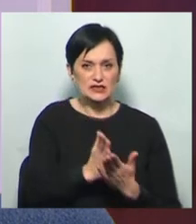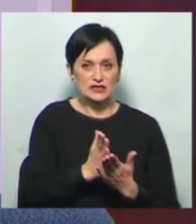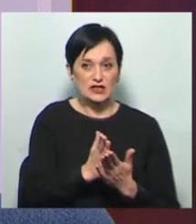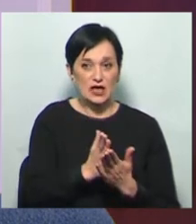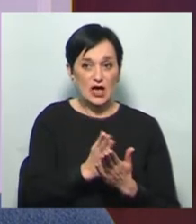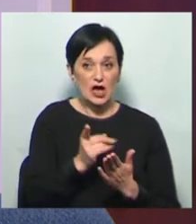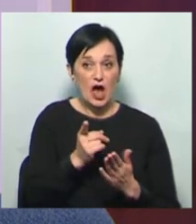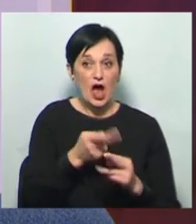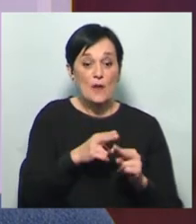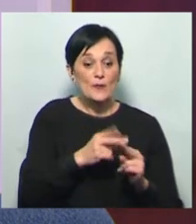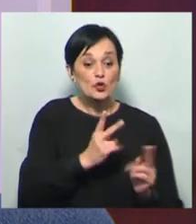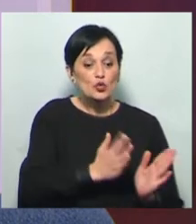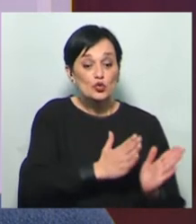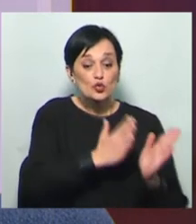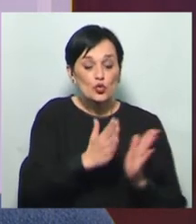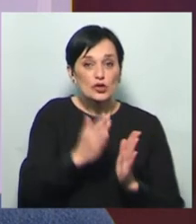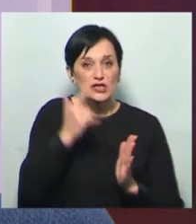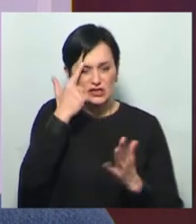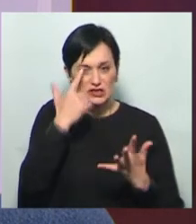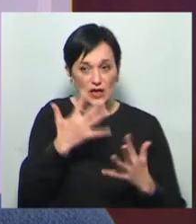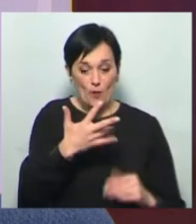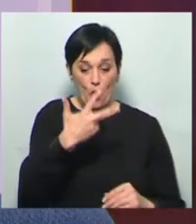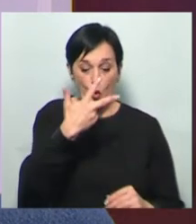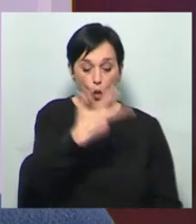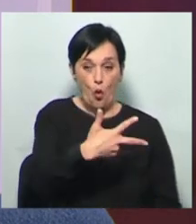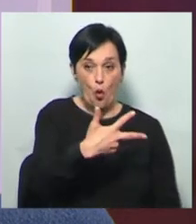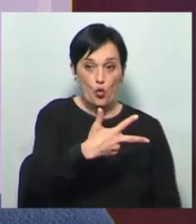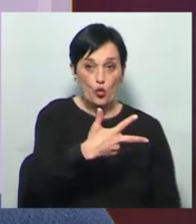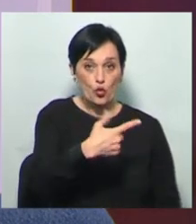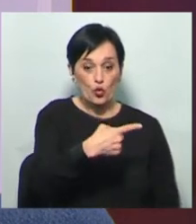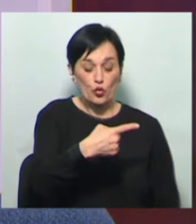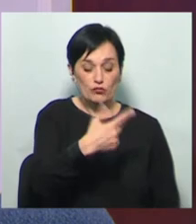აი გრადაციისათვის რომ წარმოვიდგინოთ 30-დან